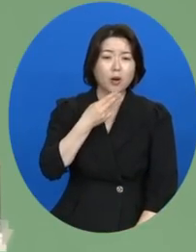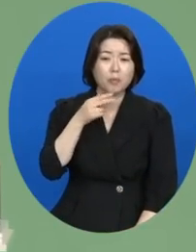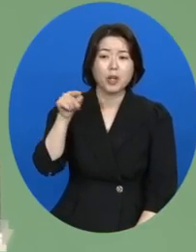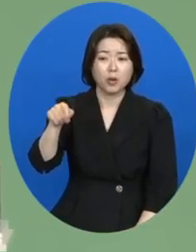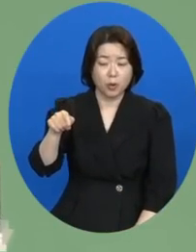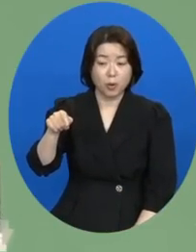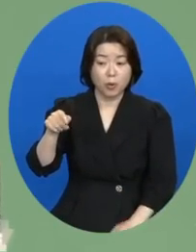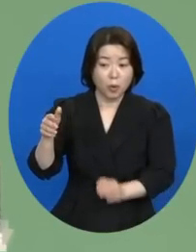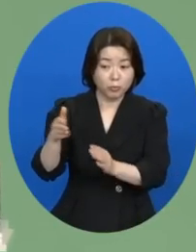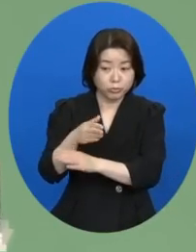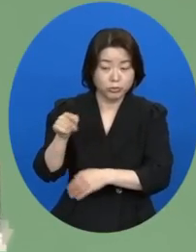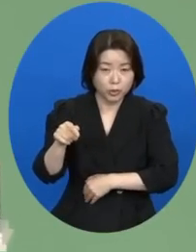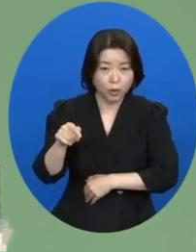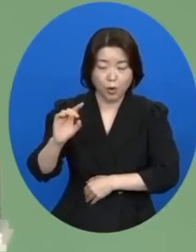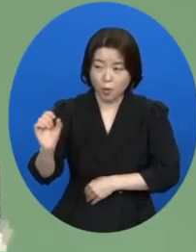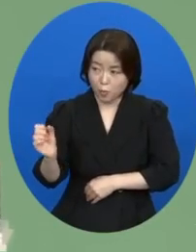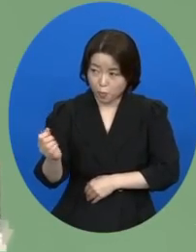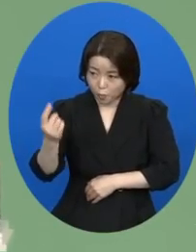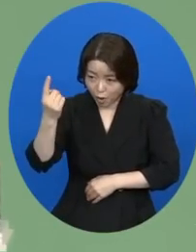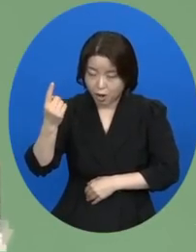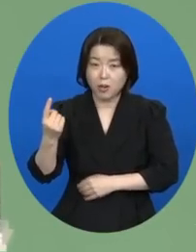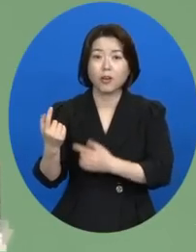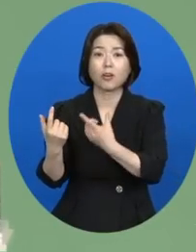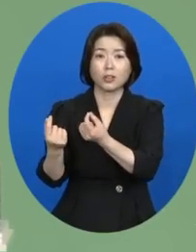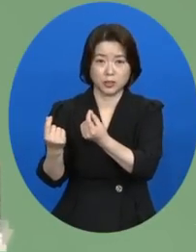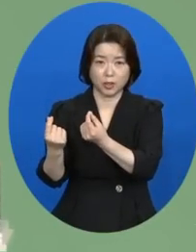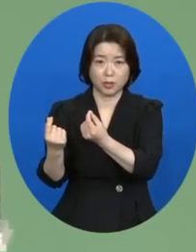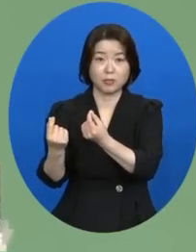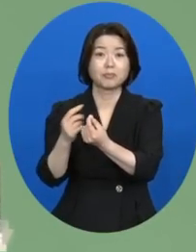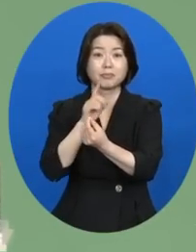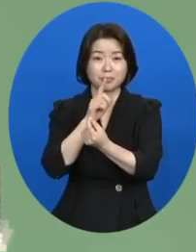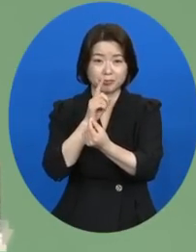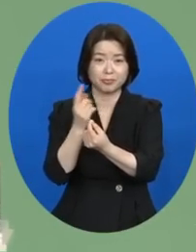곳에서 탄생하셨던 것처럼 말입니다.